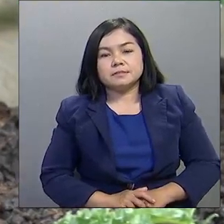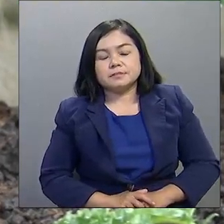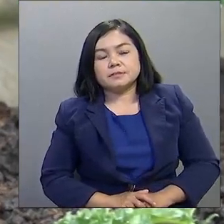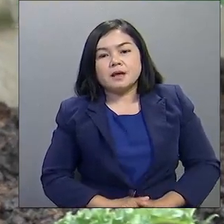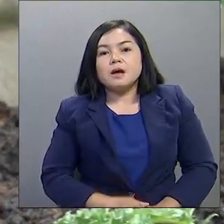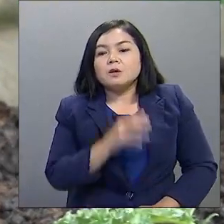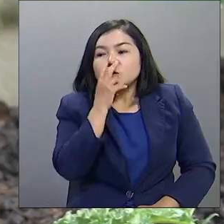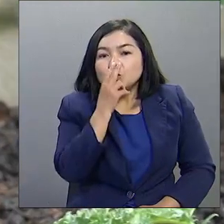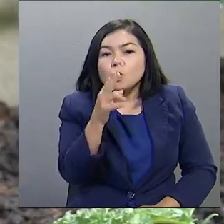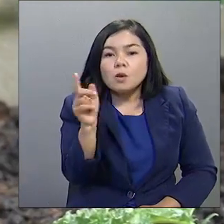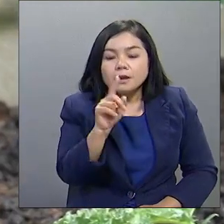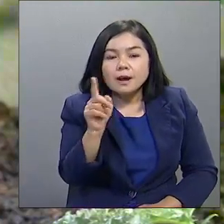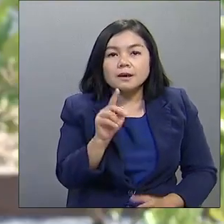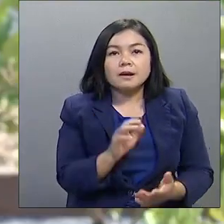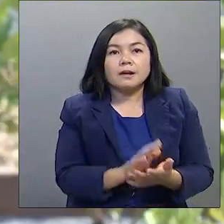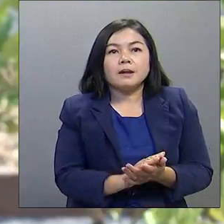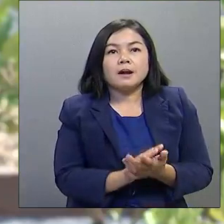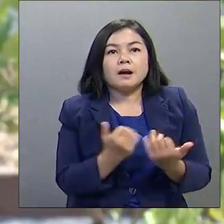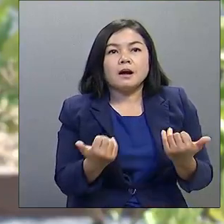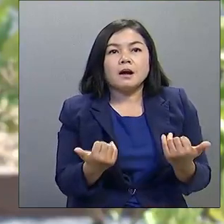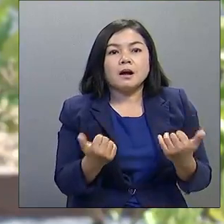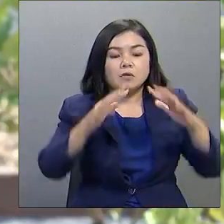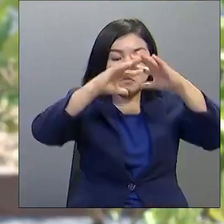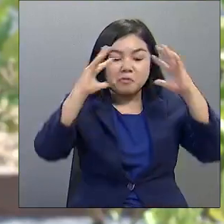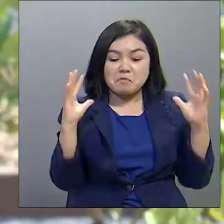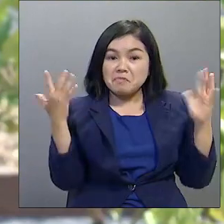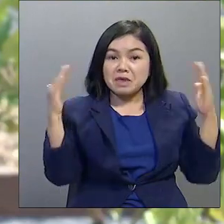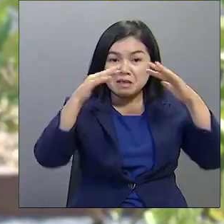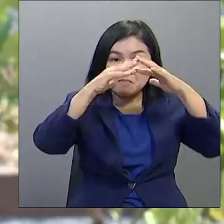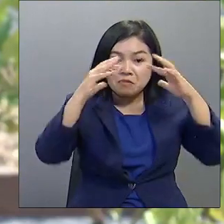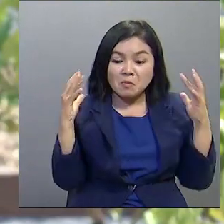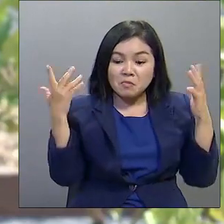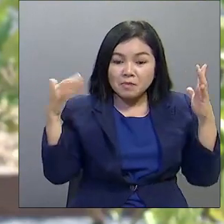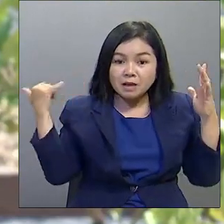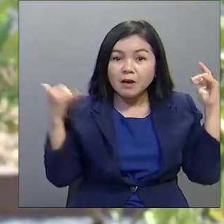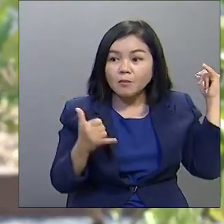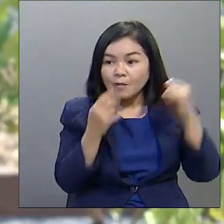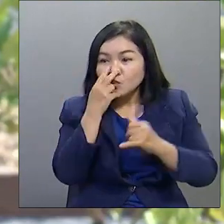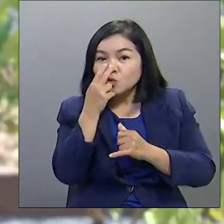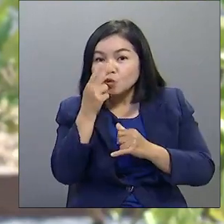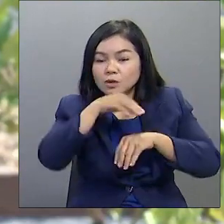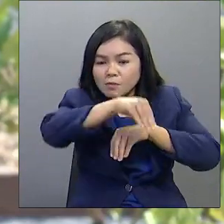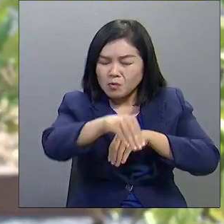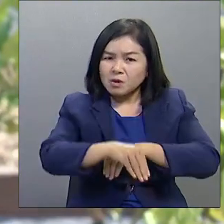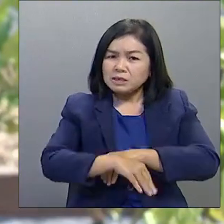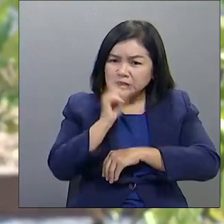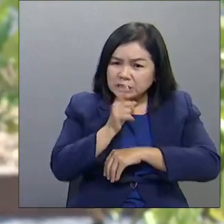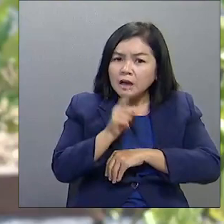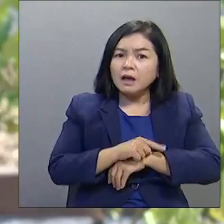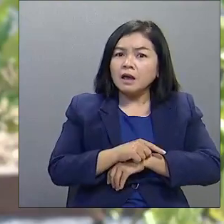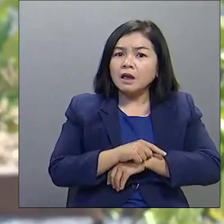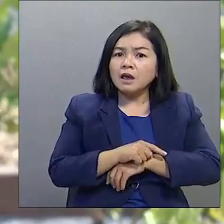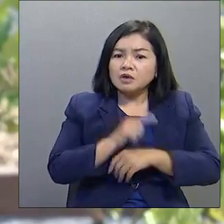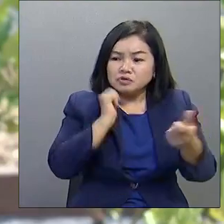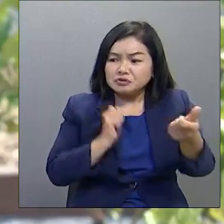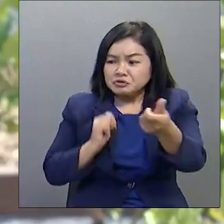สังเกตว่าฟาร์มพี่มันจะเป็นฟาร์มเปิดคือไม่มีมุ้งไม่มีโรงเรือนเลยบางคนก็เข้ามาคือเขาก็จะบอกว่าแน่ใจเหรอว่าไม่ใช้ยาฆ่าแมล